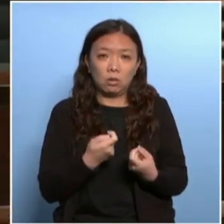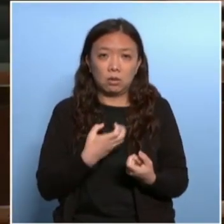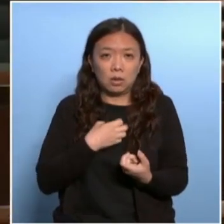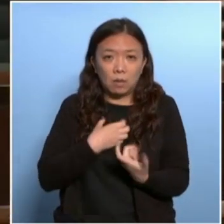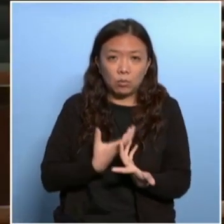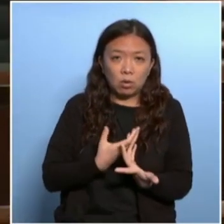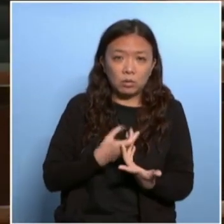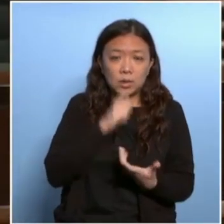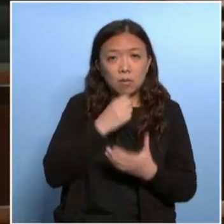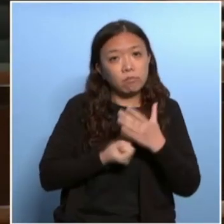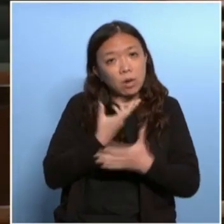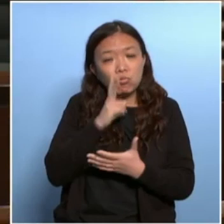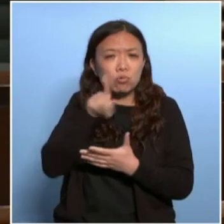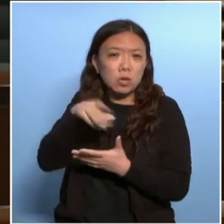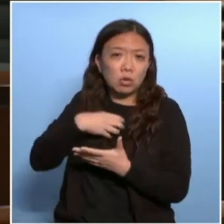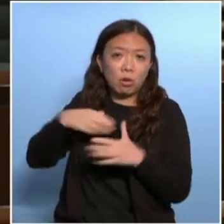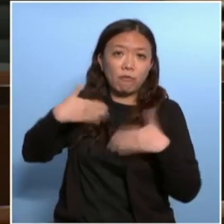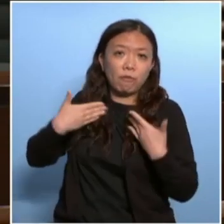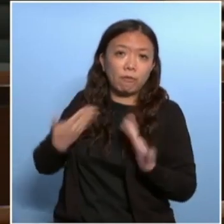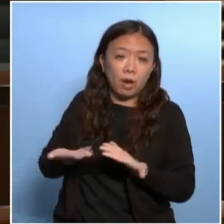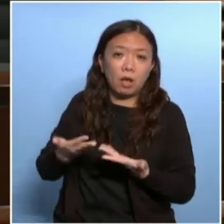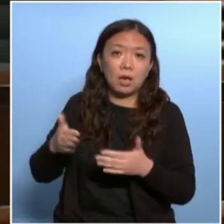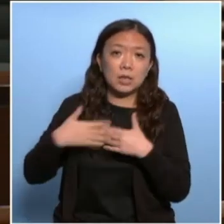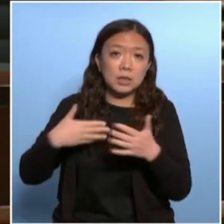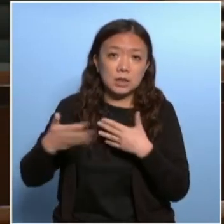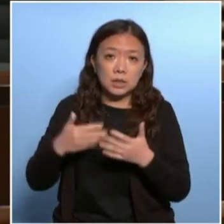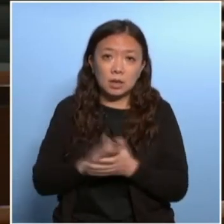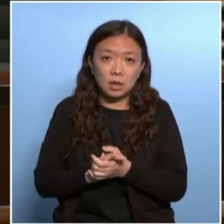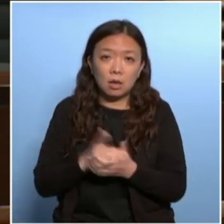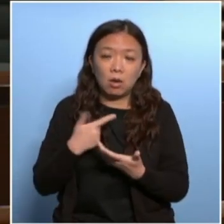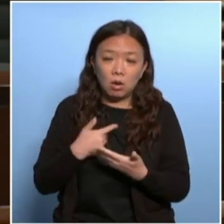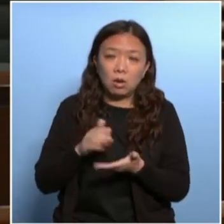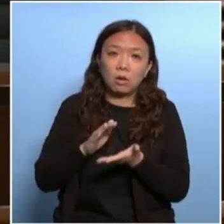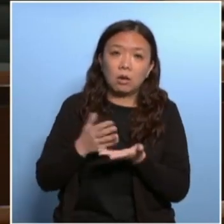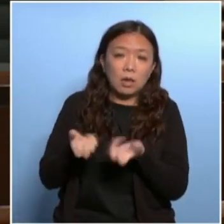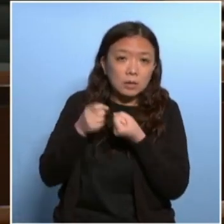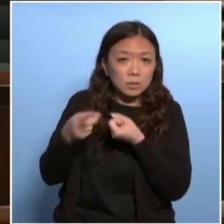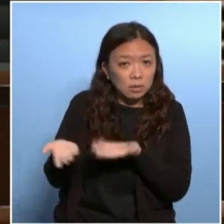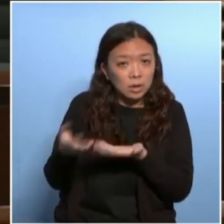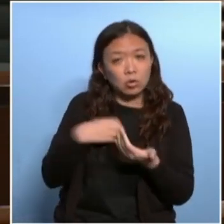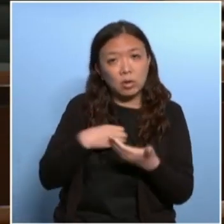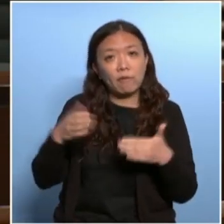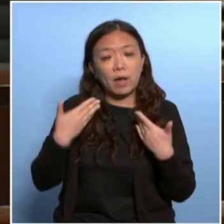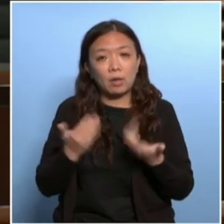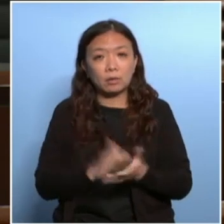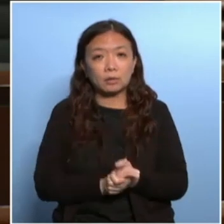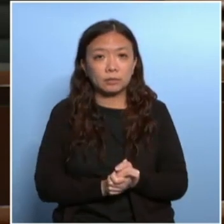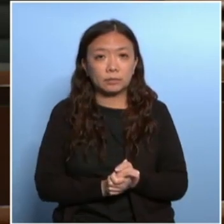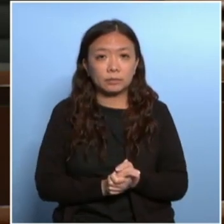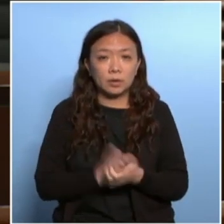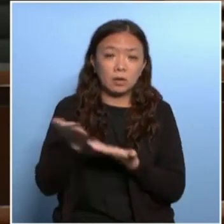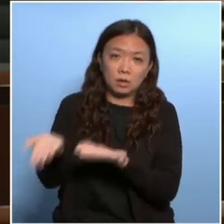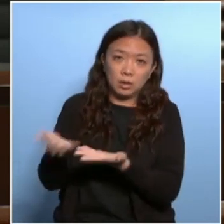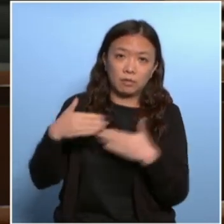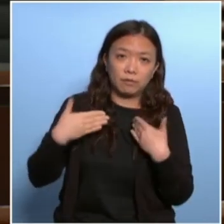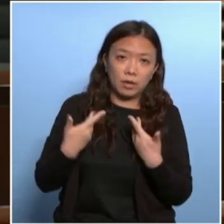啫。如果你認為係一個快樂嘅遭遇，我都係欣然會接受你個快樂嘅遭遇嘅嚇。呢個係一個你嘅快樂